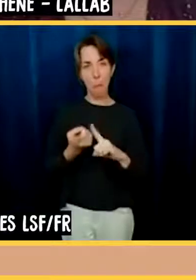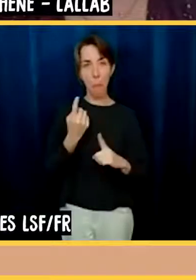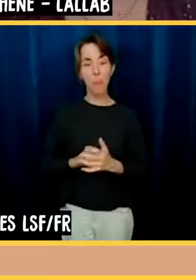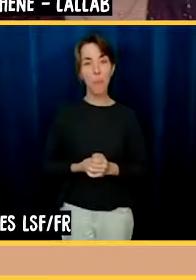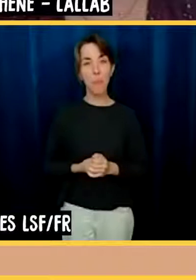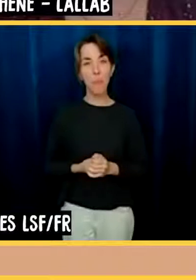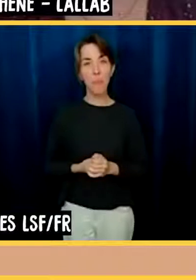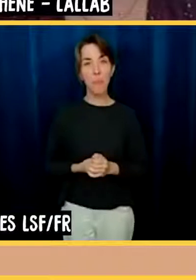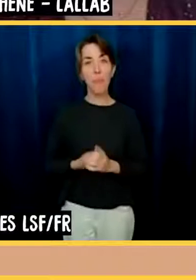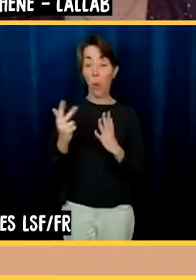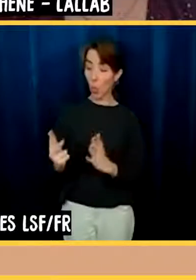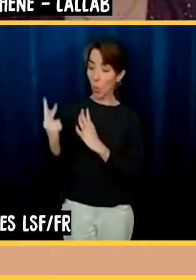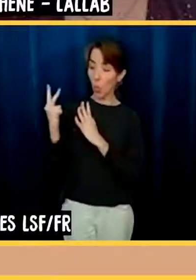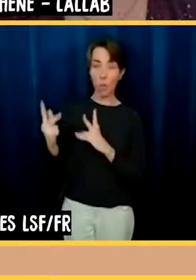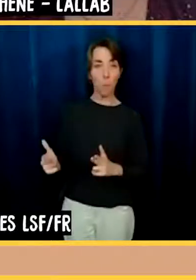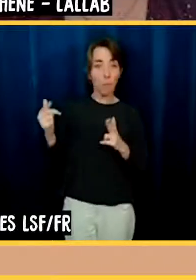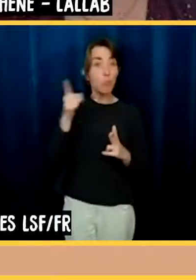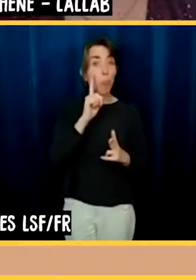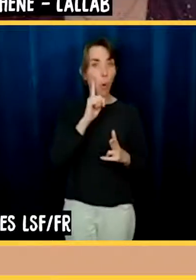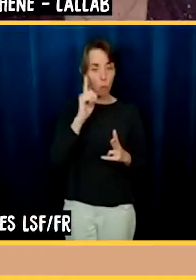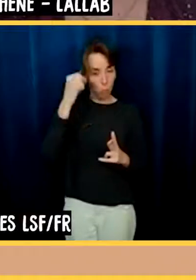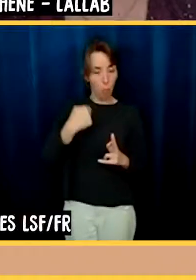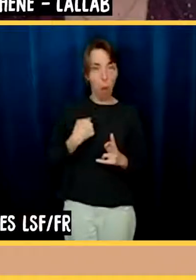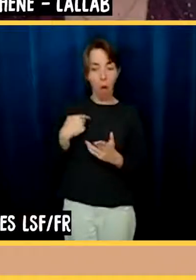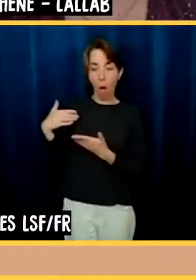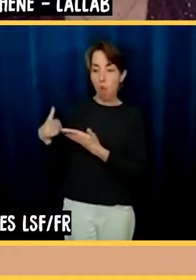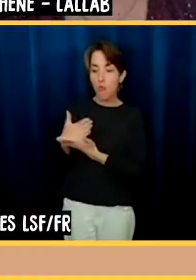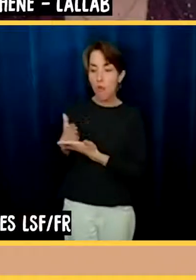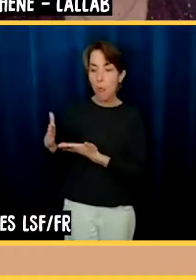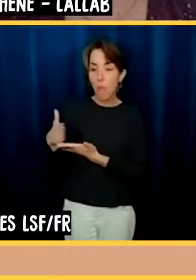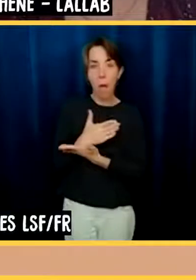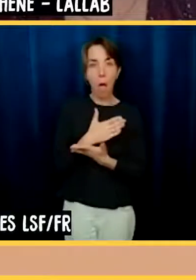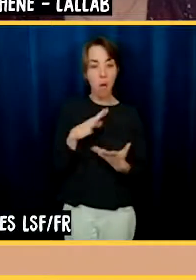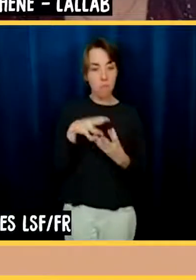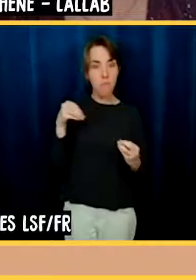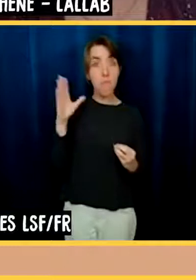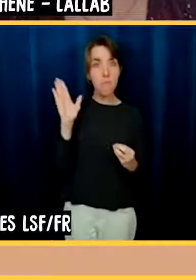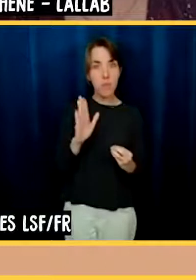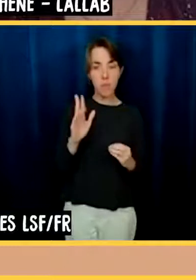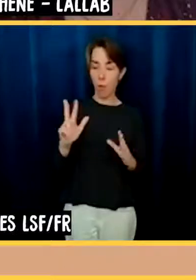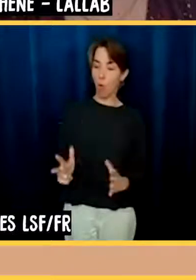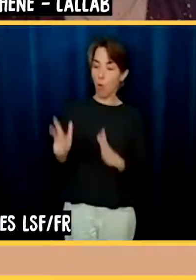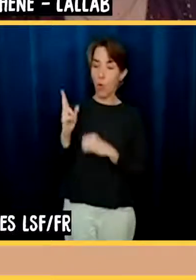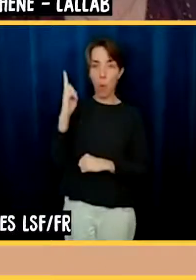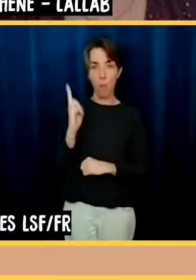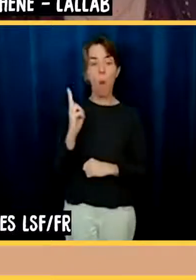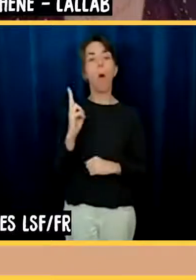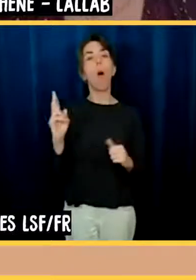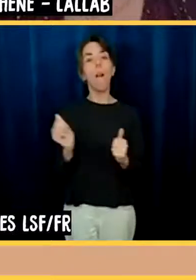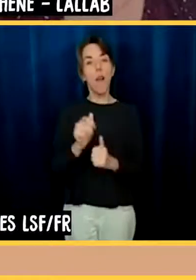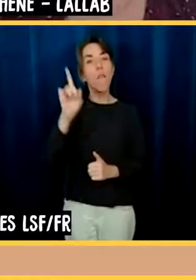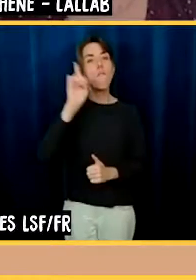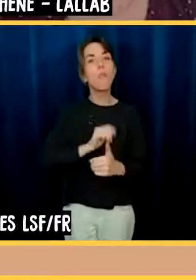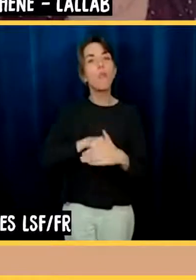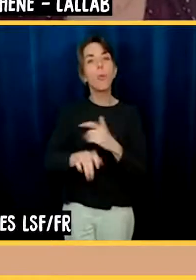Je dis ces 8 dernières années parce que pour moi, en fait, mon cheminement spirituel, il a commencé il y a 8 ans avec les femmes dans la mosquée. Donc, je ne sais pas si vous en avez